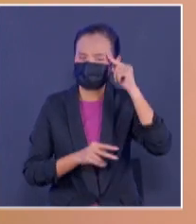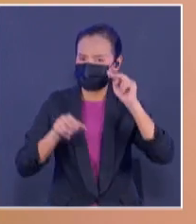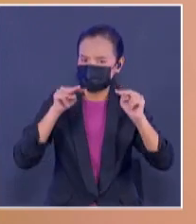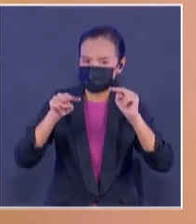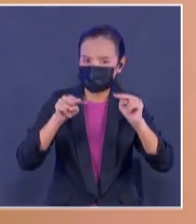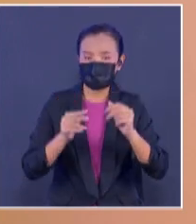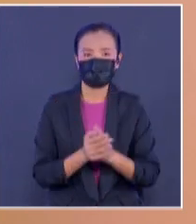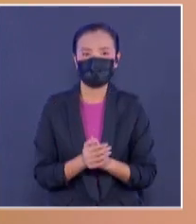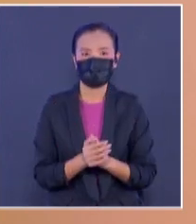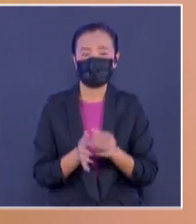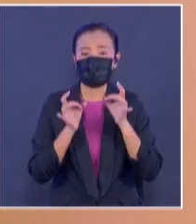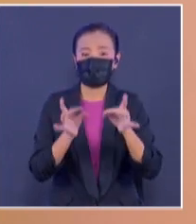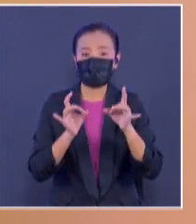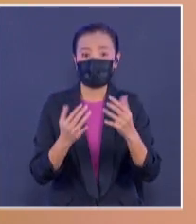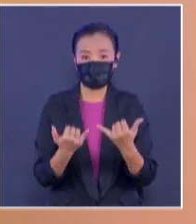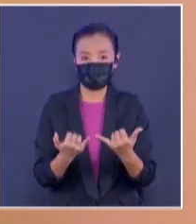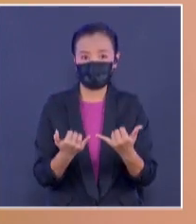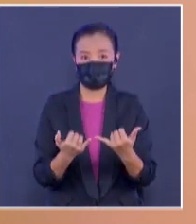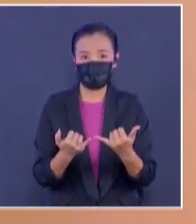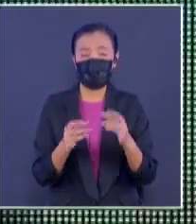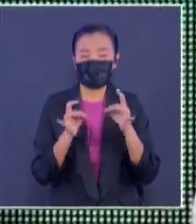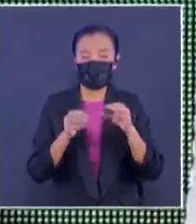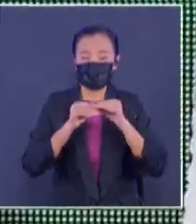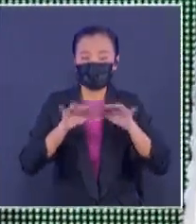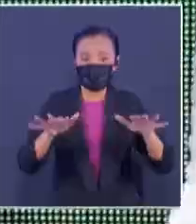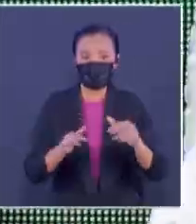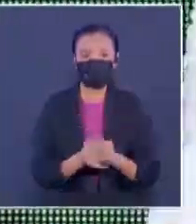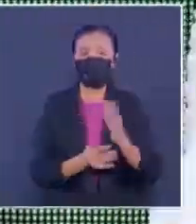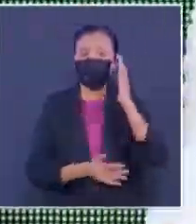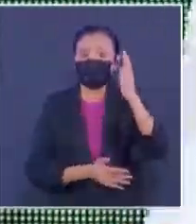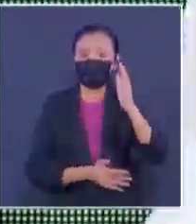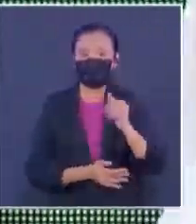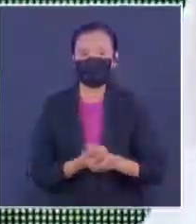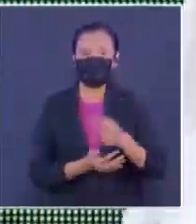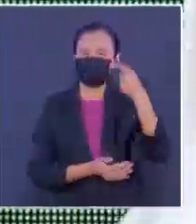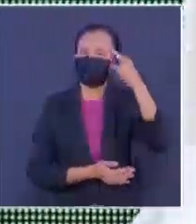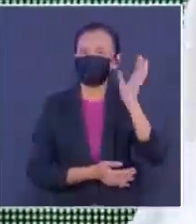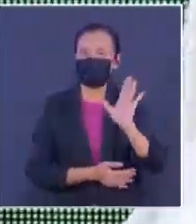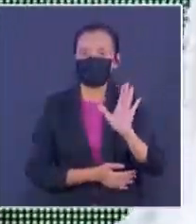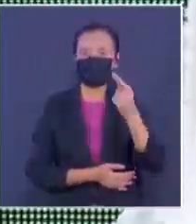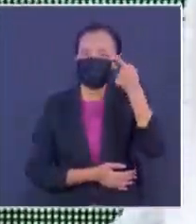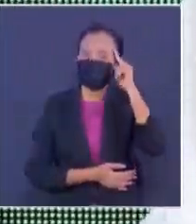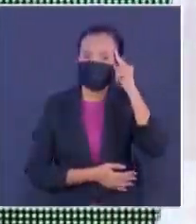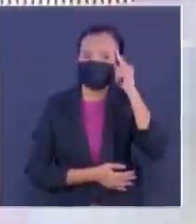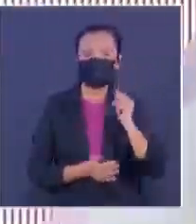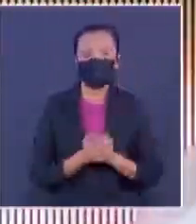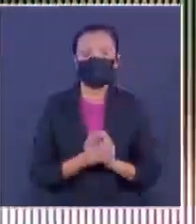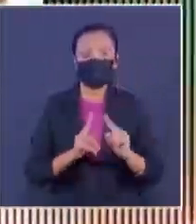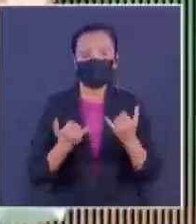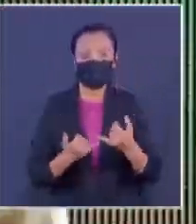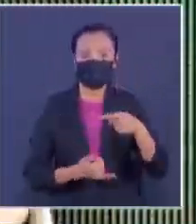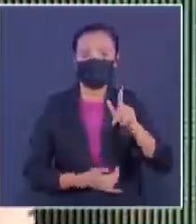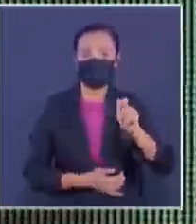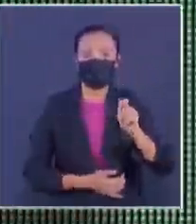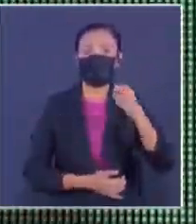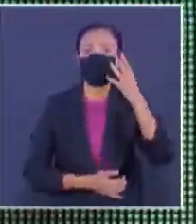ค่ะกลายเป็นเริ่มแซวกันตอนนี้นะคะก็เลยเป็นกระแสมากเลยเรื่องอนาคตก็ไม่อยากฟันธงเพราะว่าไม่รู้ว่าจะเป็นยังไงแต่ว่าวันนี้น้องปอเป็นคนน่